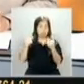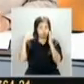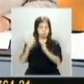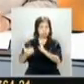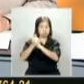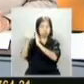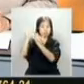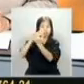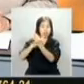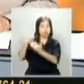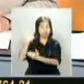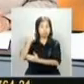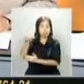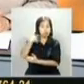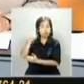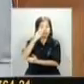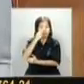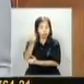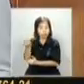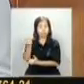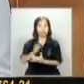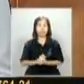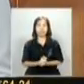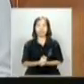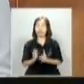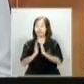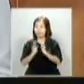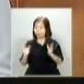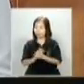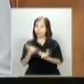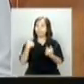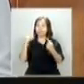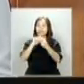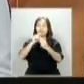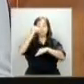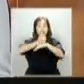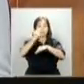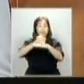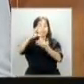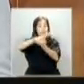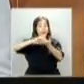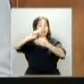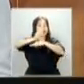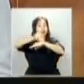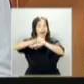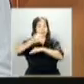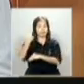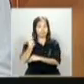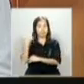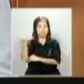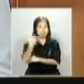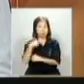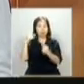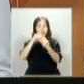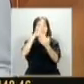องนี้ด้วยไปติดตามจากคุณรุ่งทิพย์ค่ะ ขอบคุณค่ะอธิการบดีของมหาวิทยาลัยรามคำแหงนะคะก็ชี้ค่ะว่าการใช้นโย